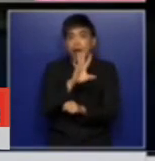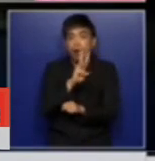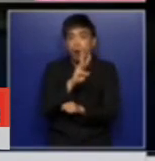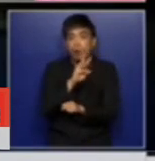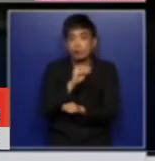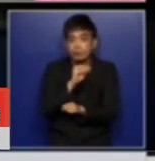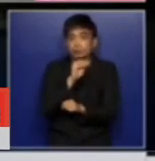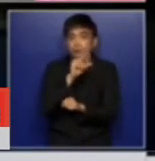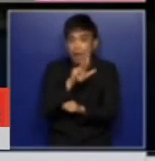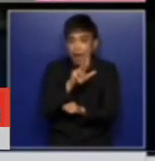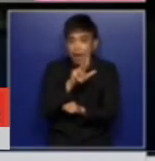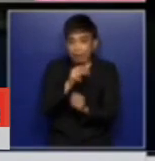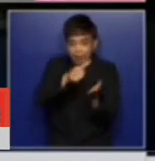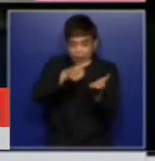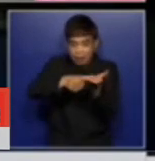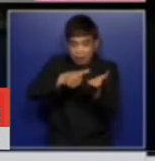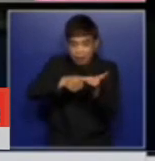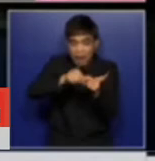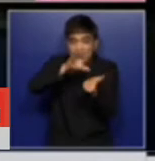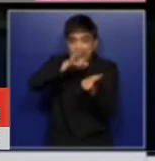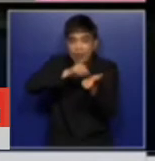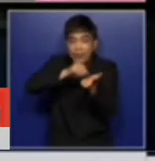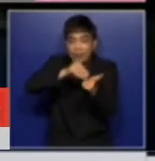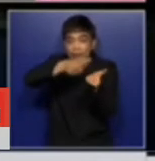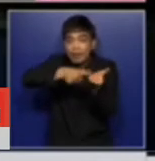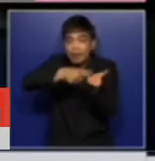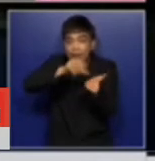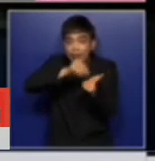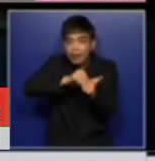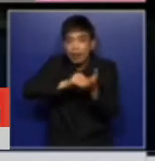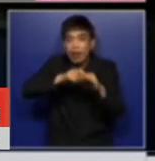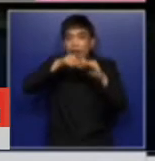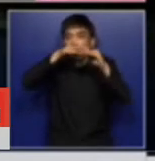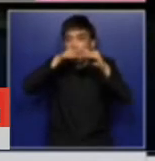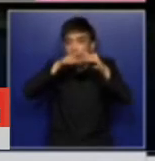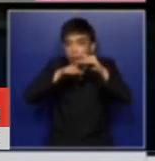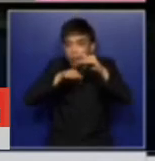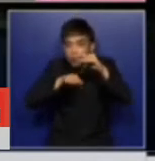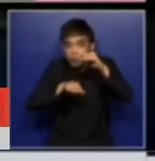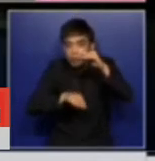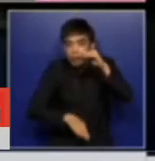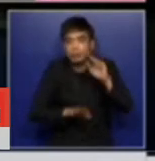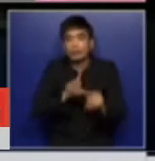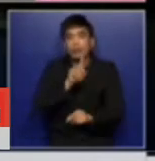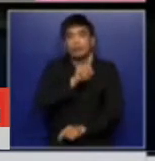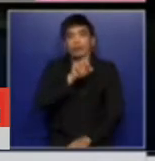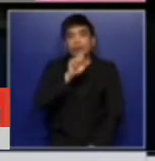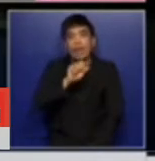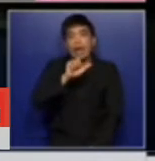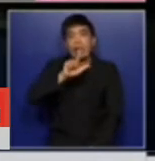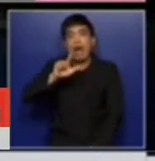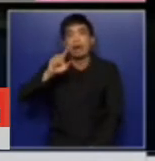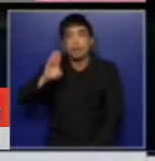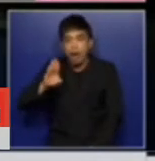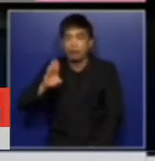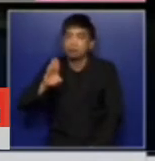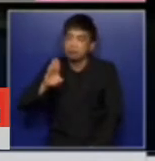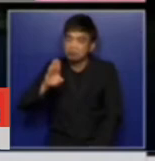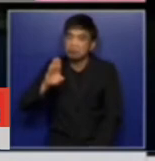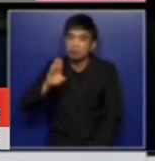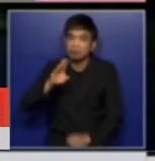ดเก็บได้ต่ำกว่าประมาณการที่คิดเอาไว้ประมาณ 100,000 ล้านบาททีเดียวนะครับส่วน